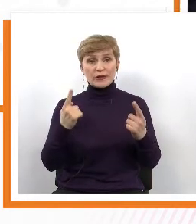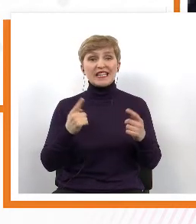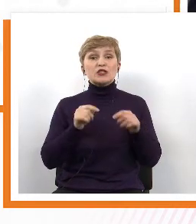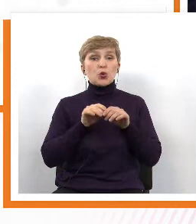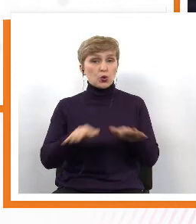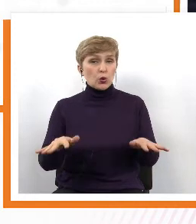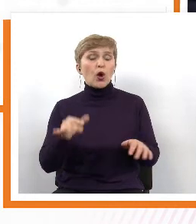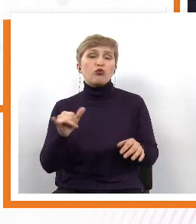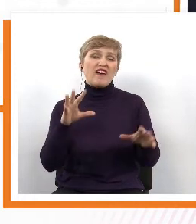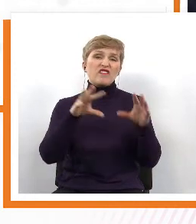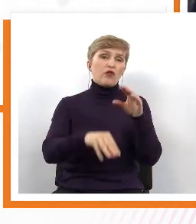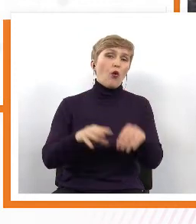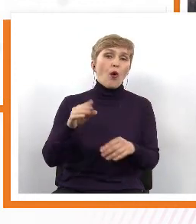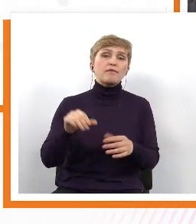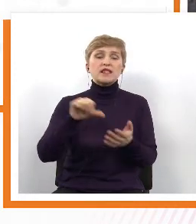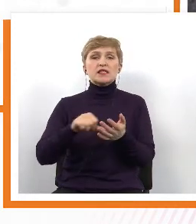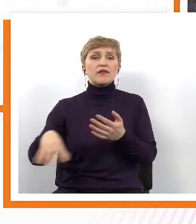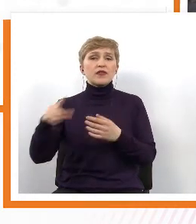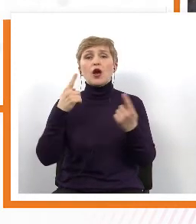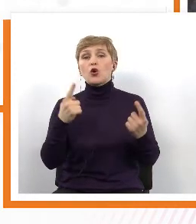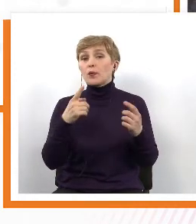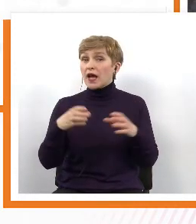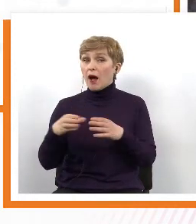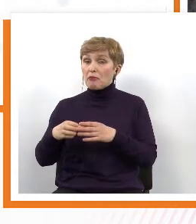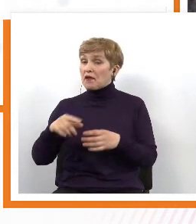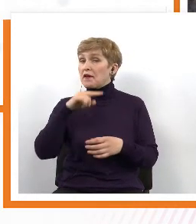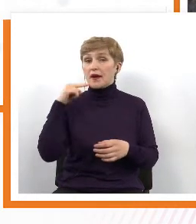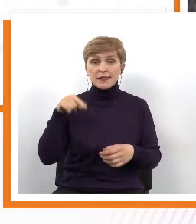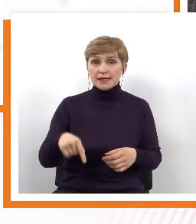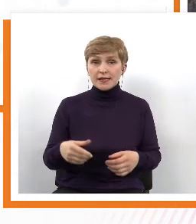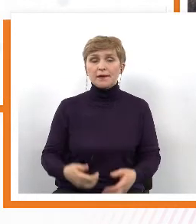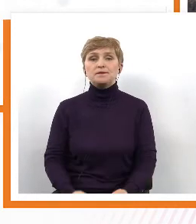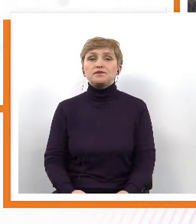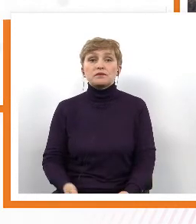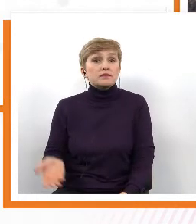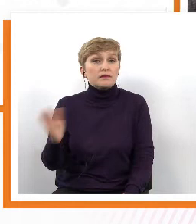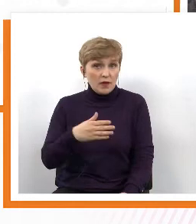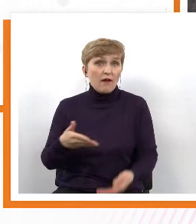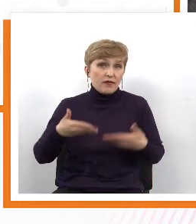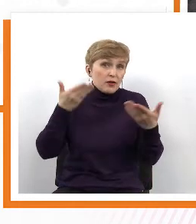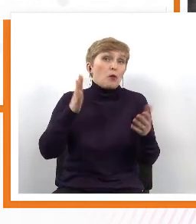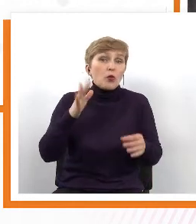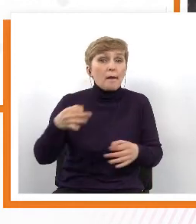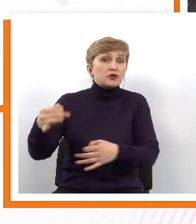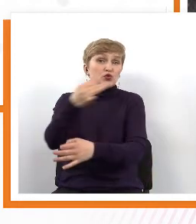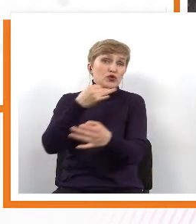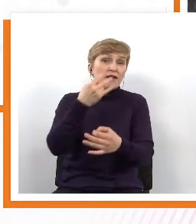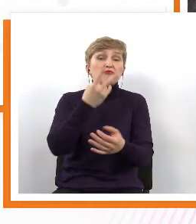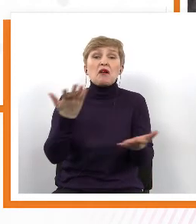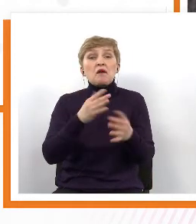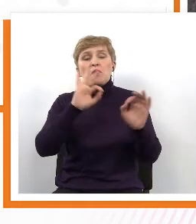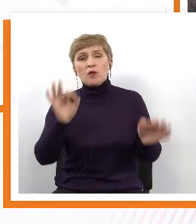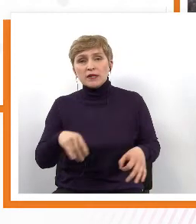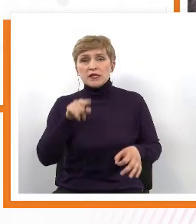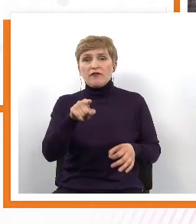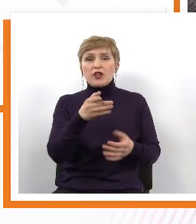которую входят представители практически всех крупных компаний российских. Давайте выносить, будем обсуждать и смотреть, каким образом вот здесь, в